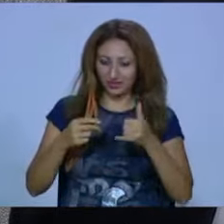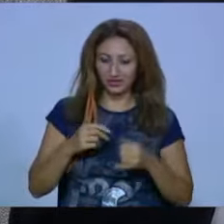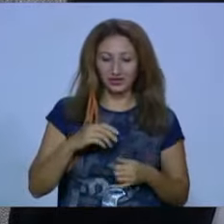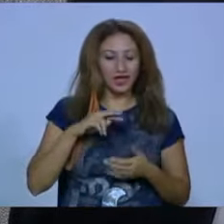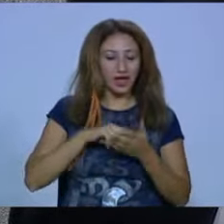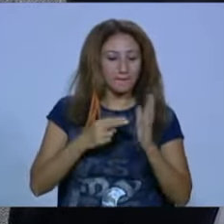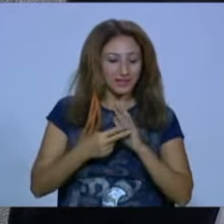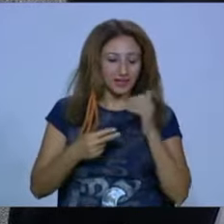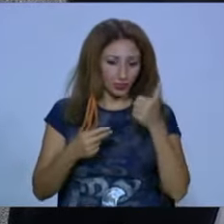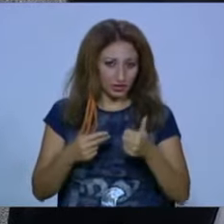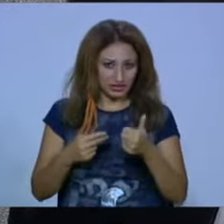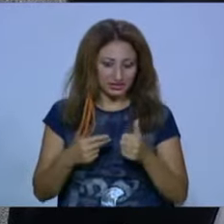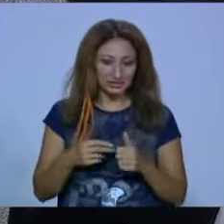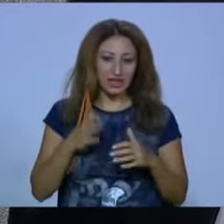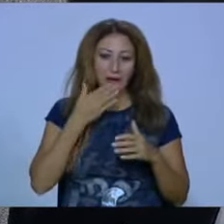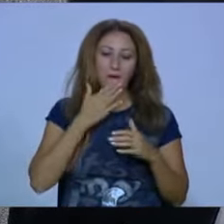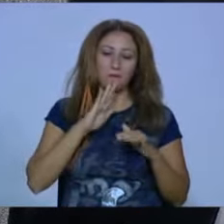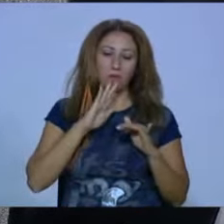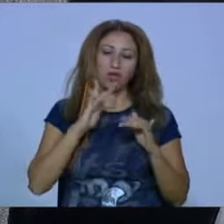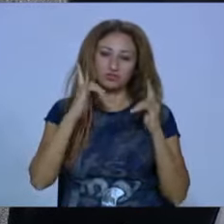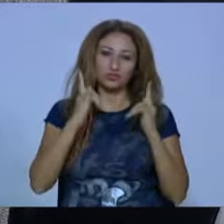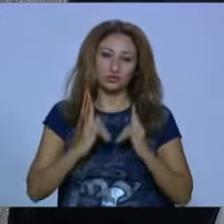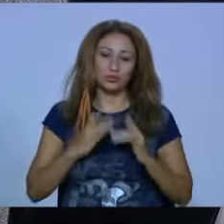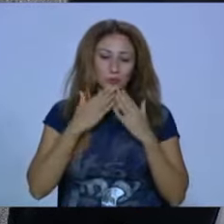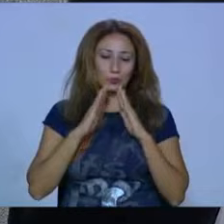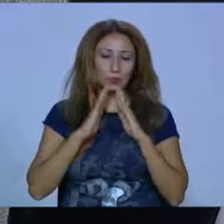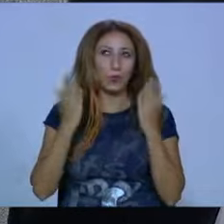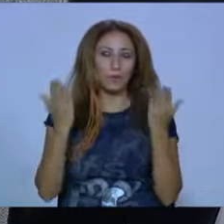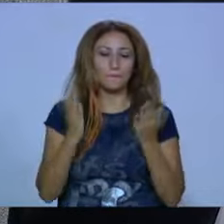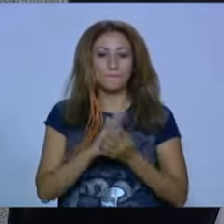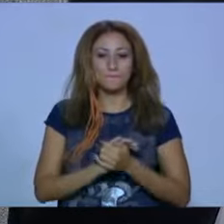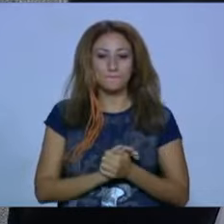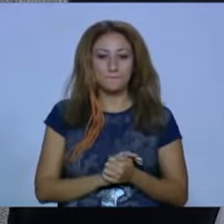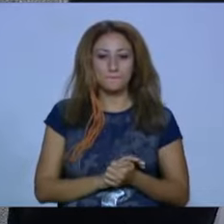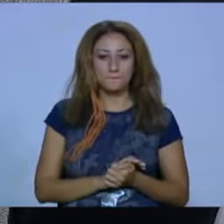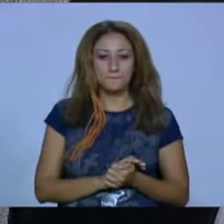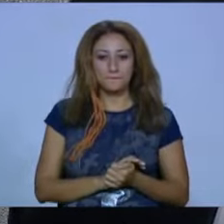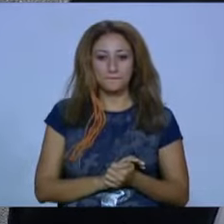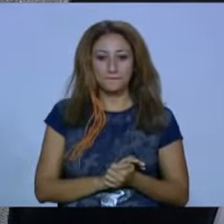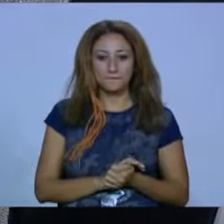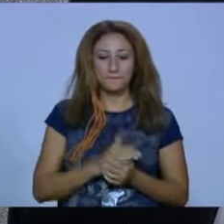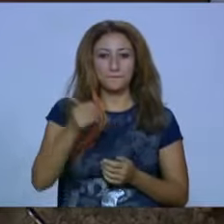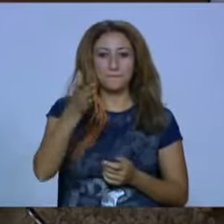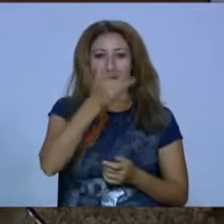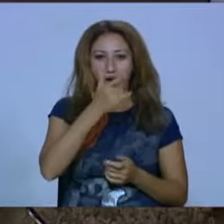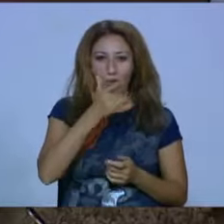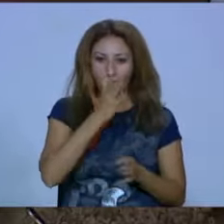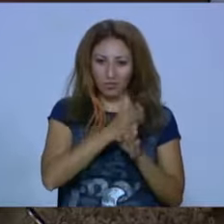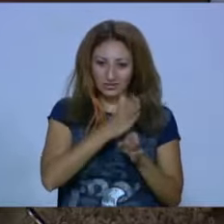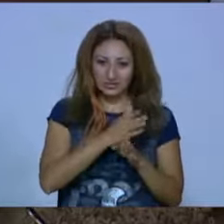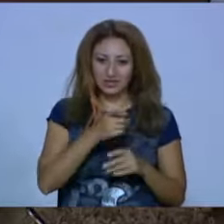كويس؟ كله تمام الحمد لله رب العالمين. الحمد لله. بنتكلم مين معاك بقى؟ معايا معتز ومعايا علاء